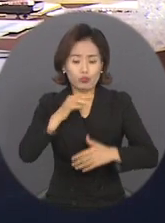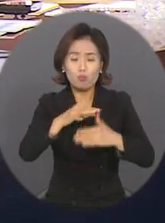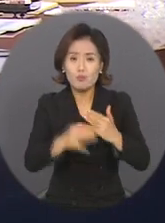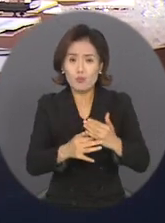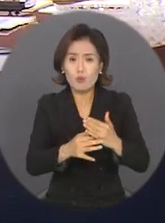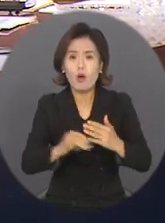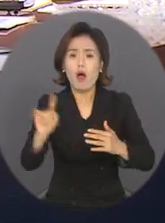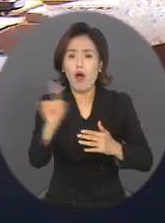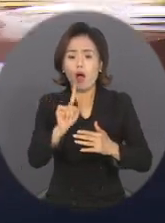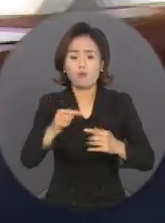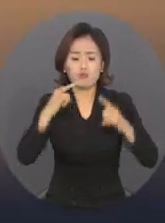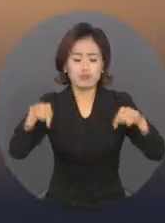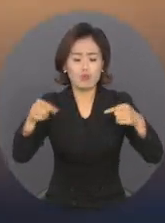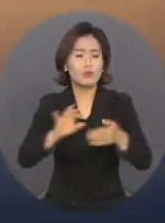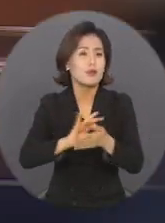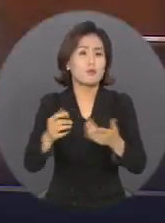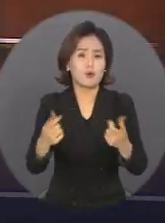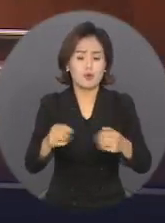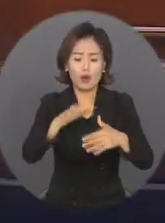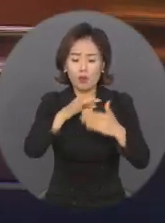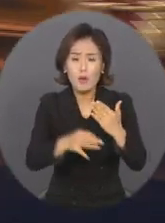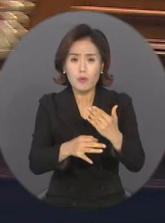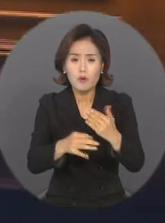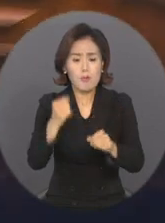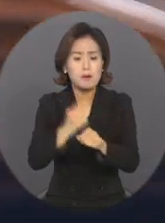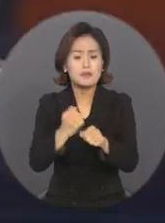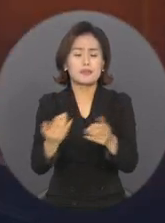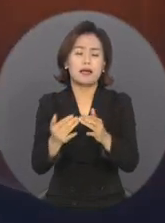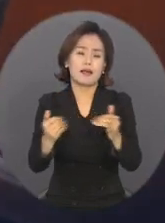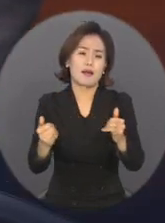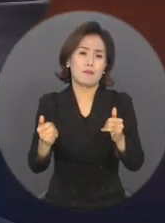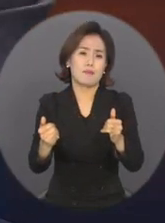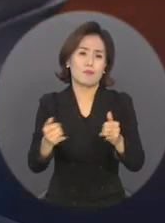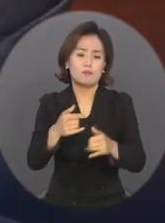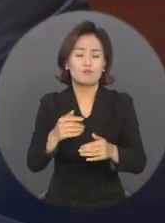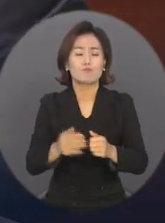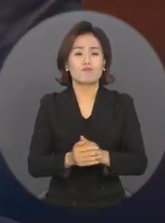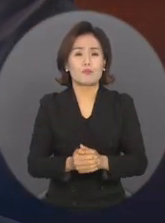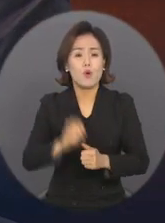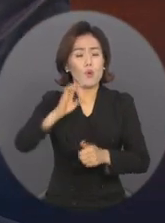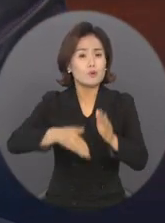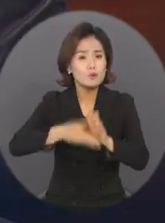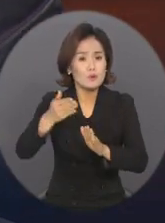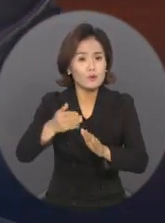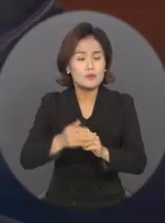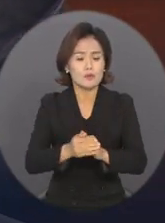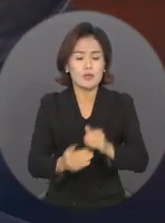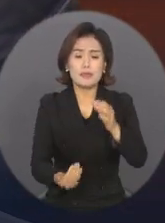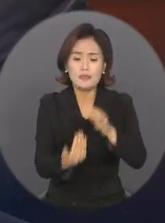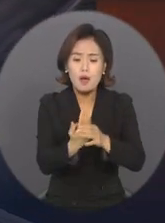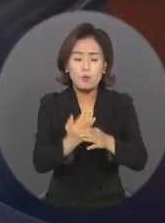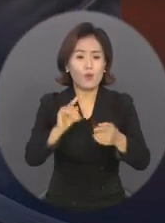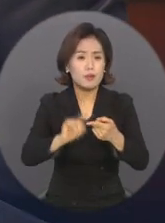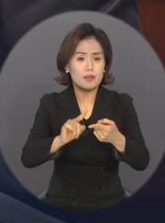그냥 종이 낭비였고 그 매뉴얼을 만드는 인력 낭비였다고 말씀드리겠습니다. 더 나아가서 우리 광주시는 식용수 사고에 대한